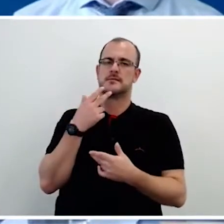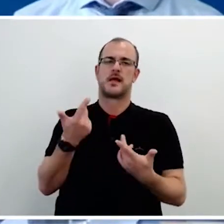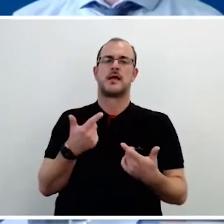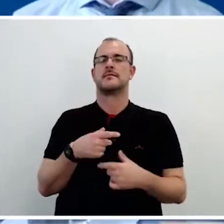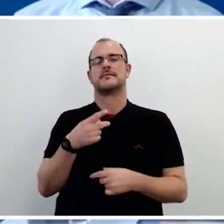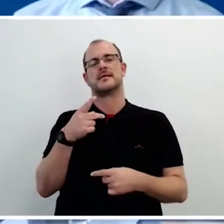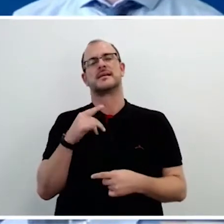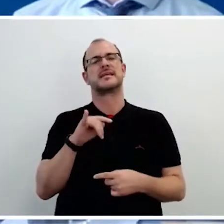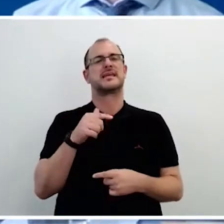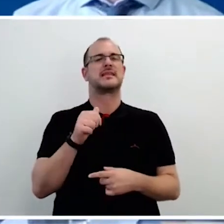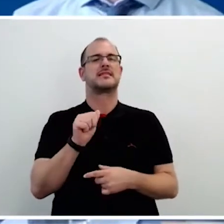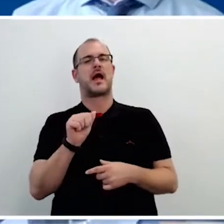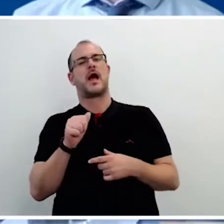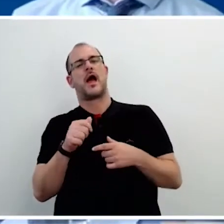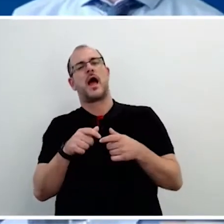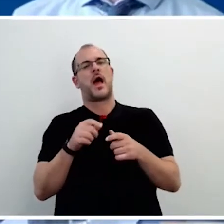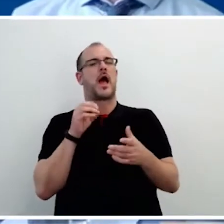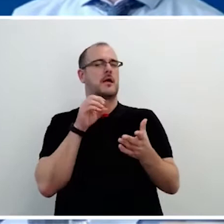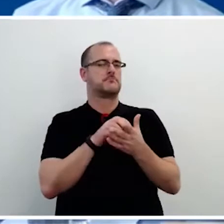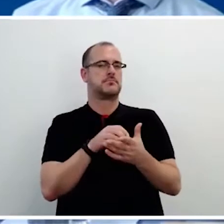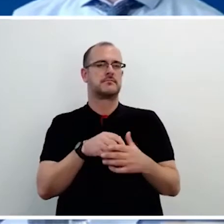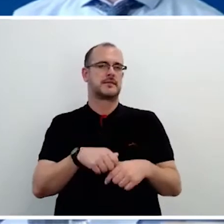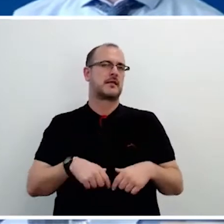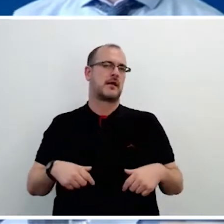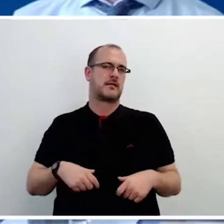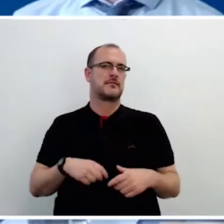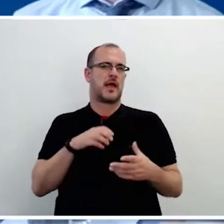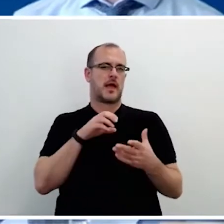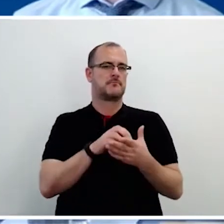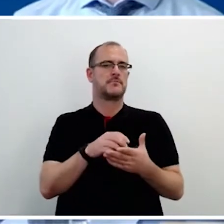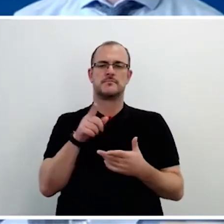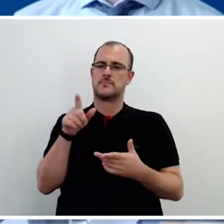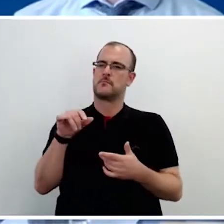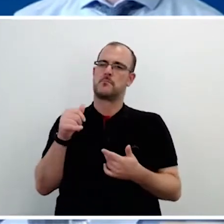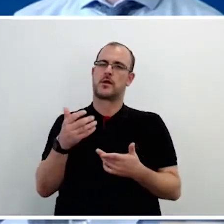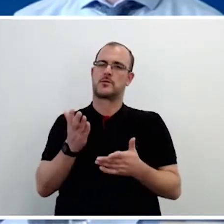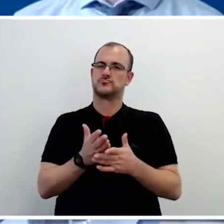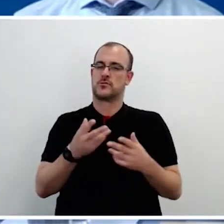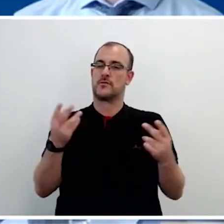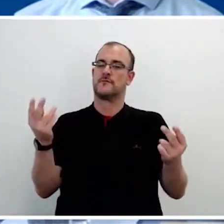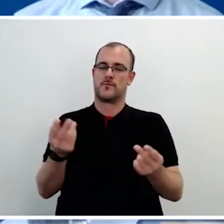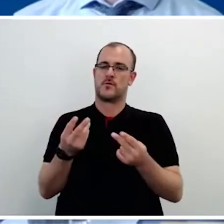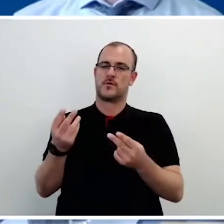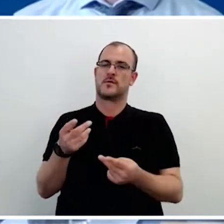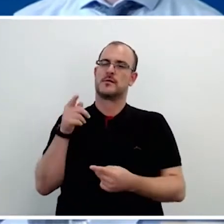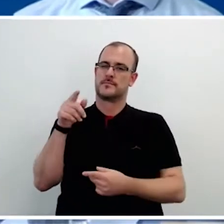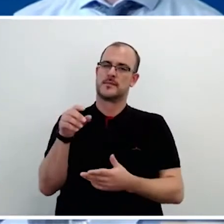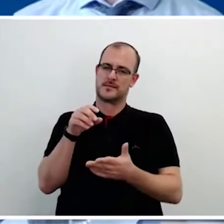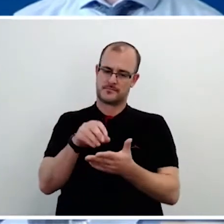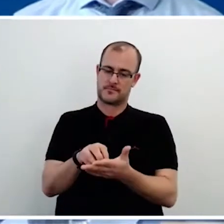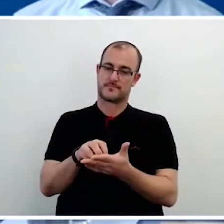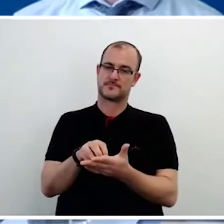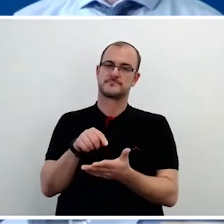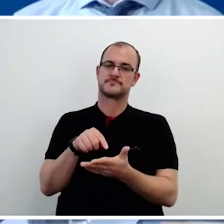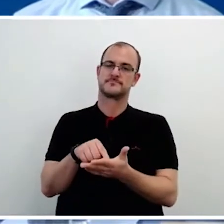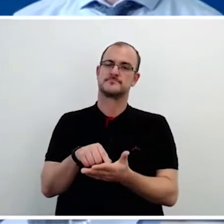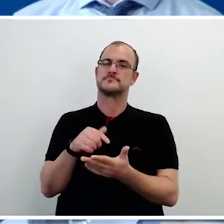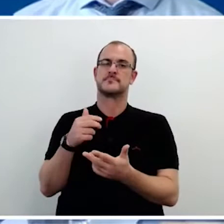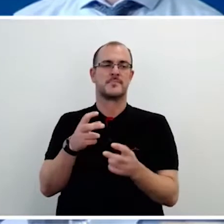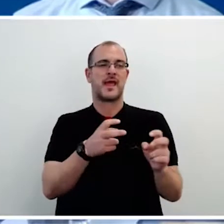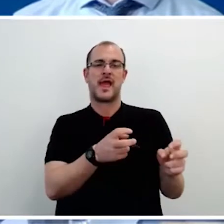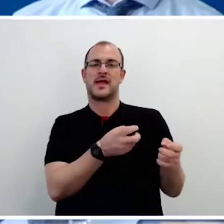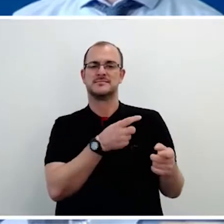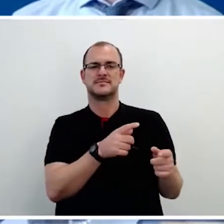Kita-App ist heute mir vorgestellt worden. Das ist auch ein Projekt, was gefördert wird. Und in dieser Kita-App bekommen